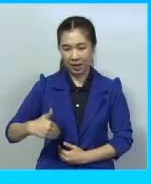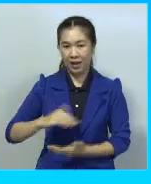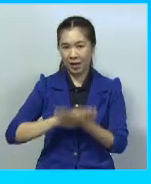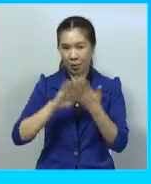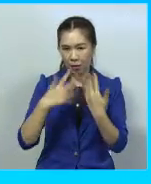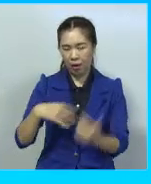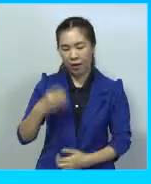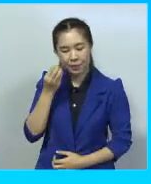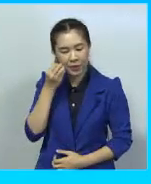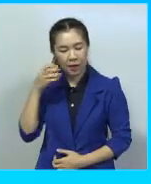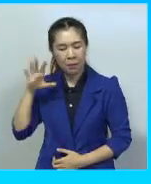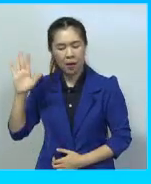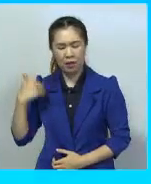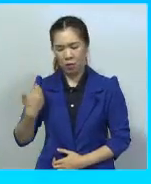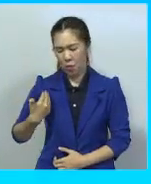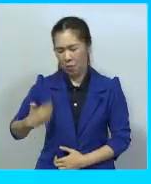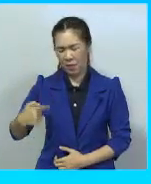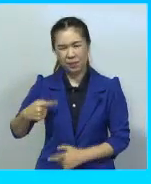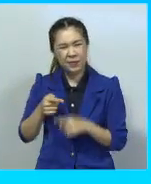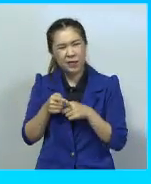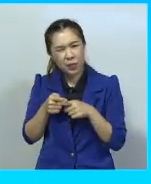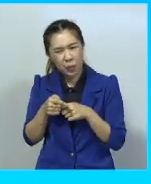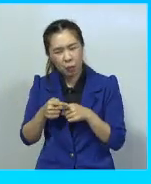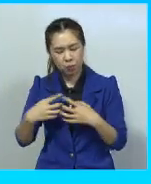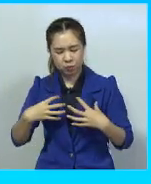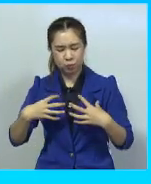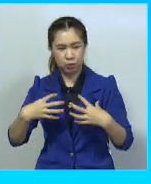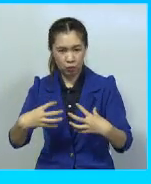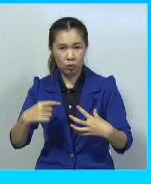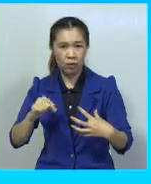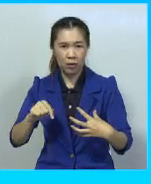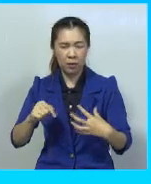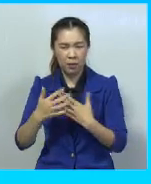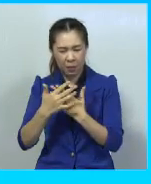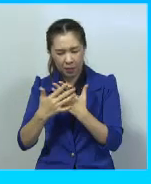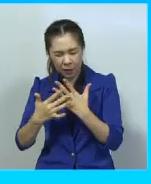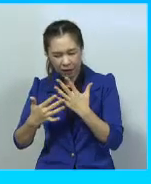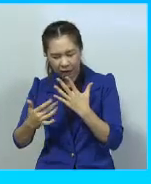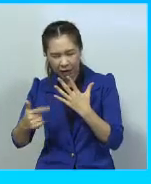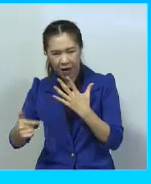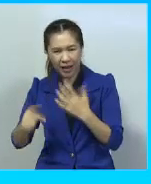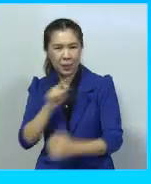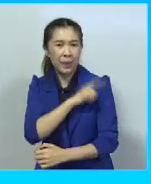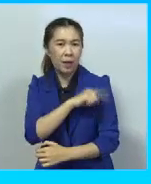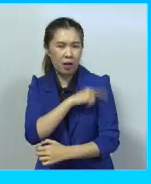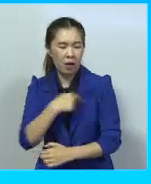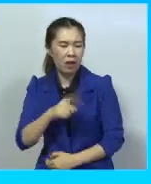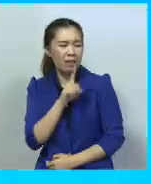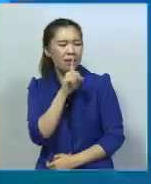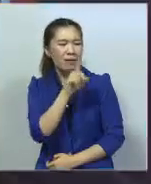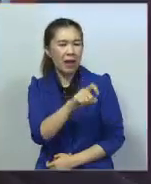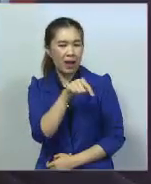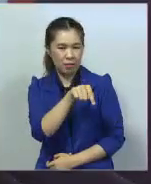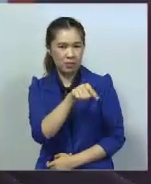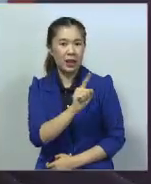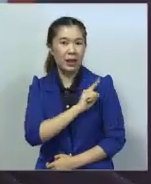รักษาตัวที่บ้านเพราะว่าแผลเนี่ยมีอาการปวดบวมถึงขั้นเริ่มเหมือนมีหนองไหลออกมาพอสอบถามไปทางคลินิกก็บอกว่าจ